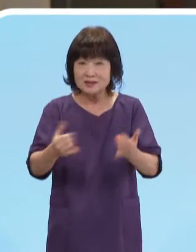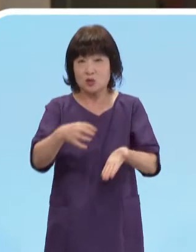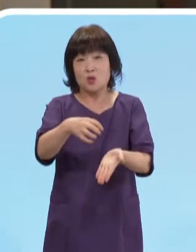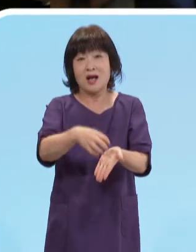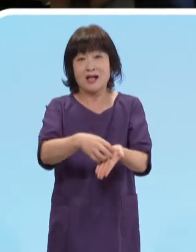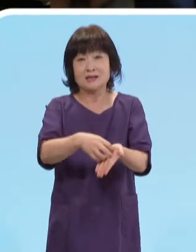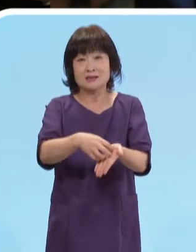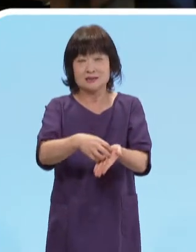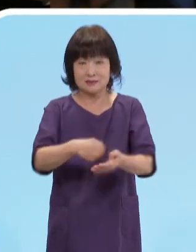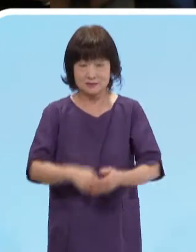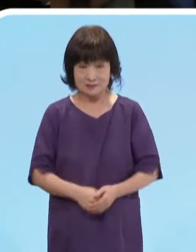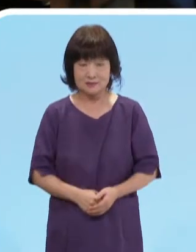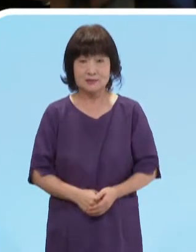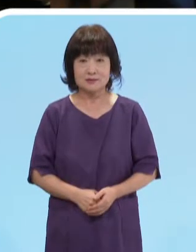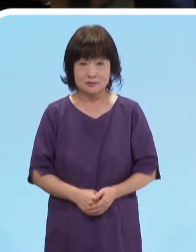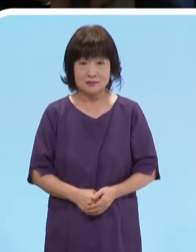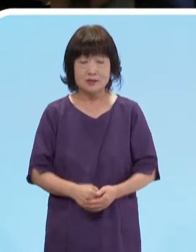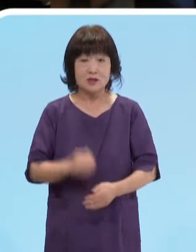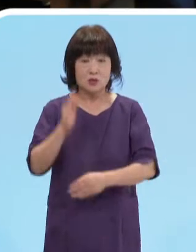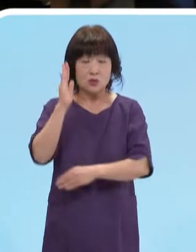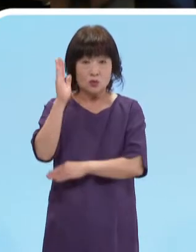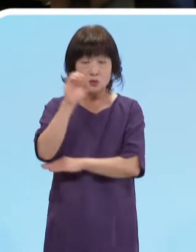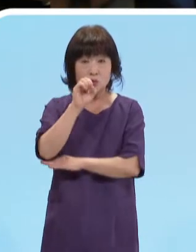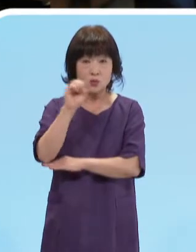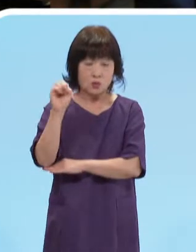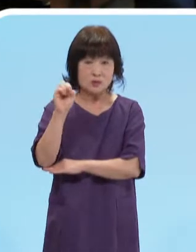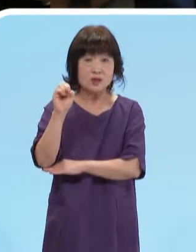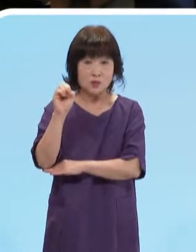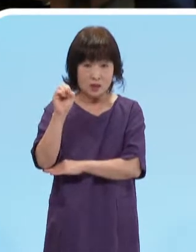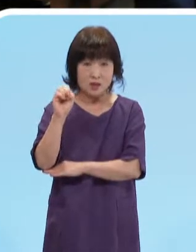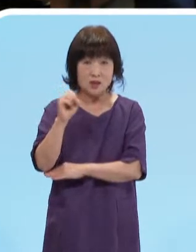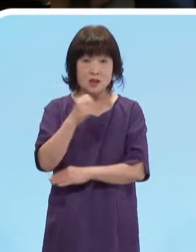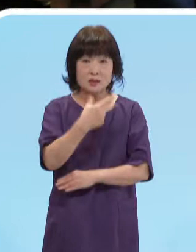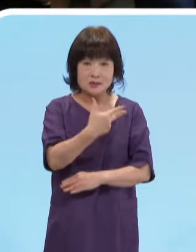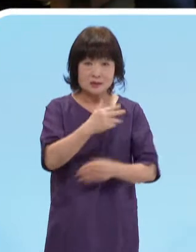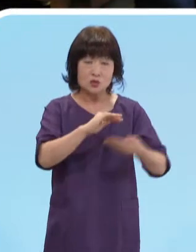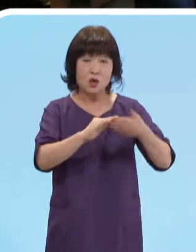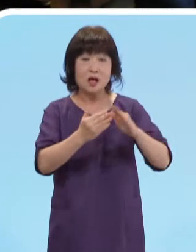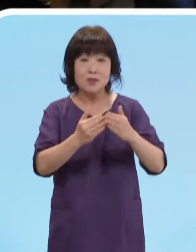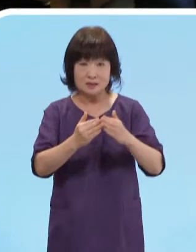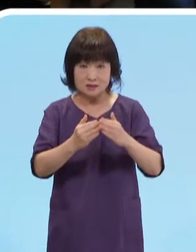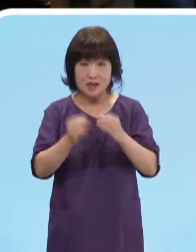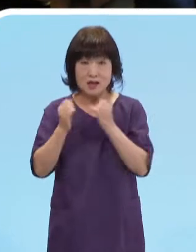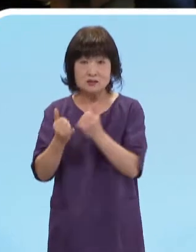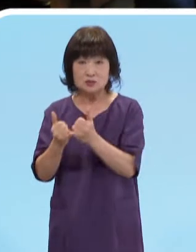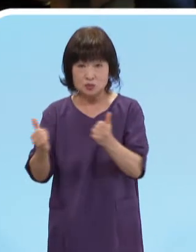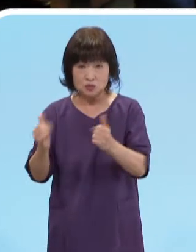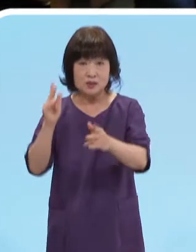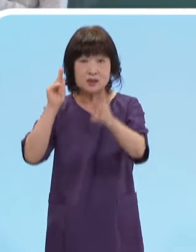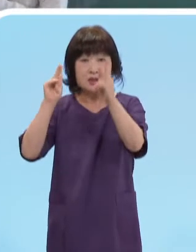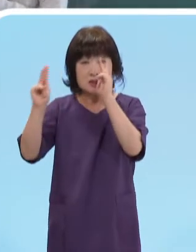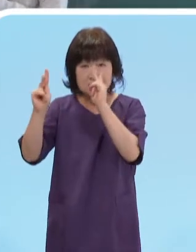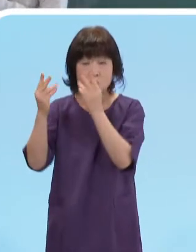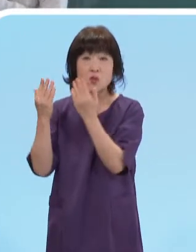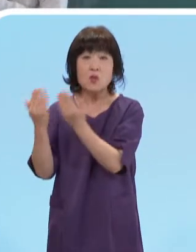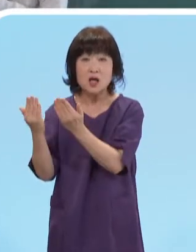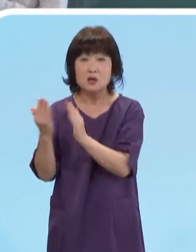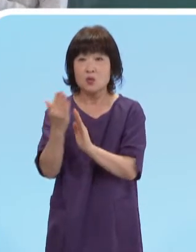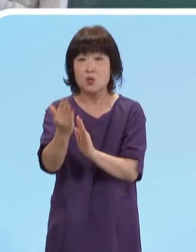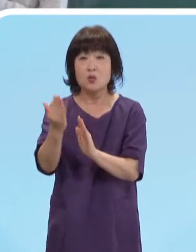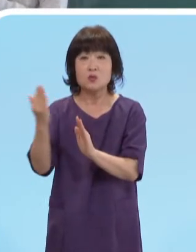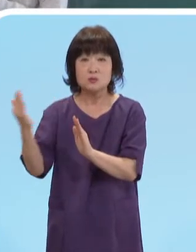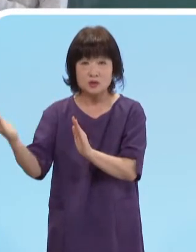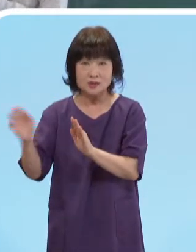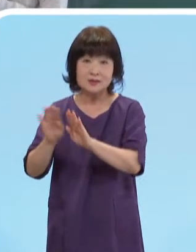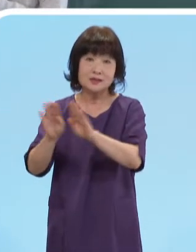ども、 認知症サポーター養成講座とは市や町が住民、企業、学校向けに